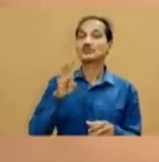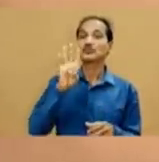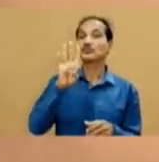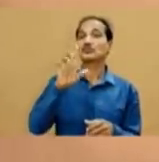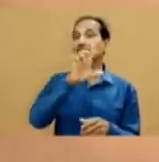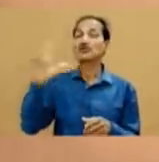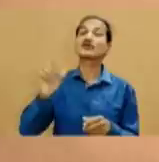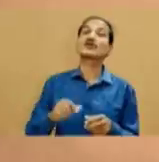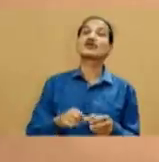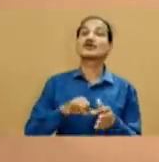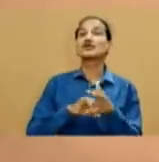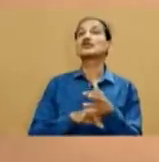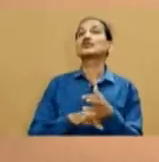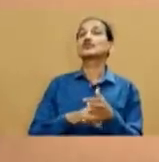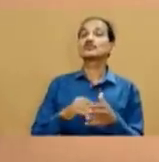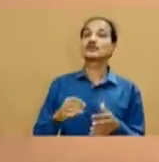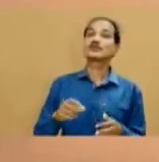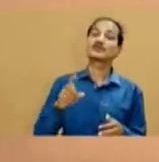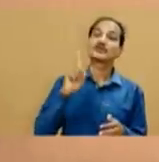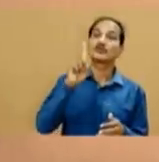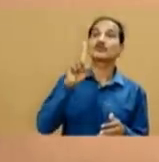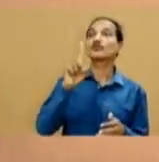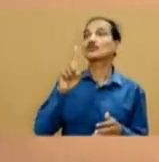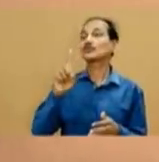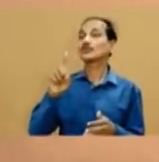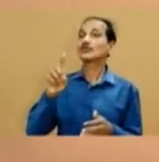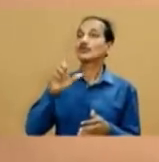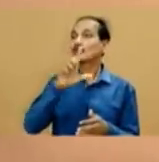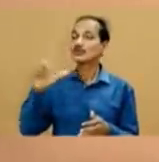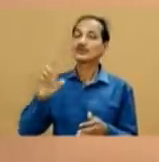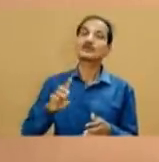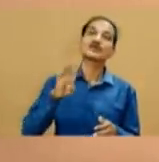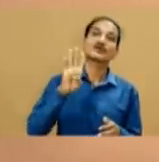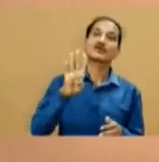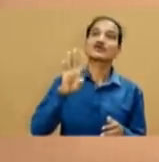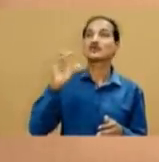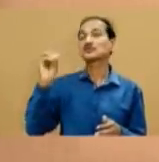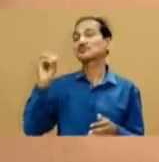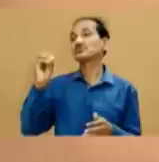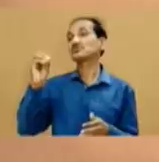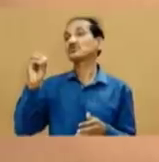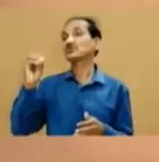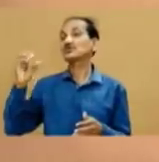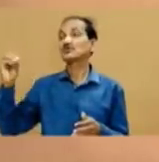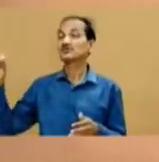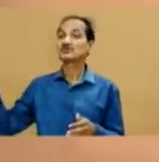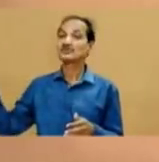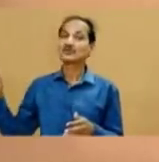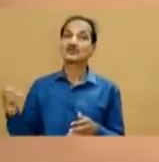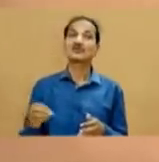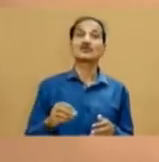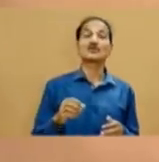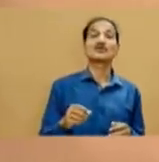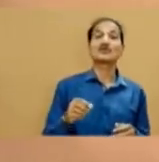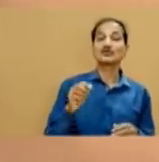140,000, ଇଟାଲୀରେ 135,000, ଜର୍ମାନୀରେ 107,000 ଏବଂ ଫ୍ରାନ୍ସରେ